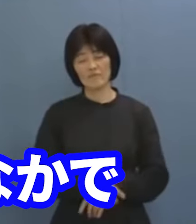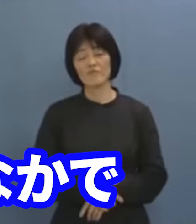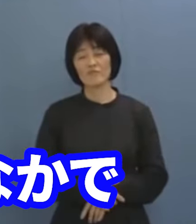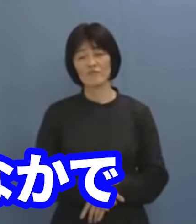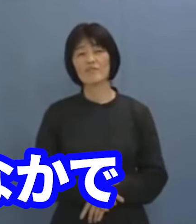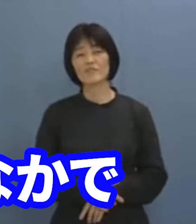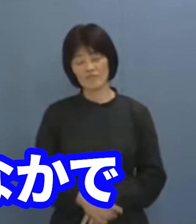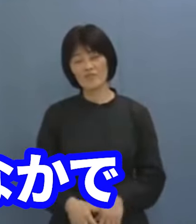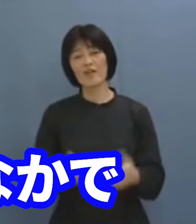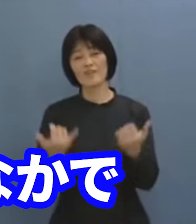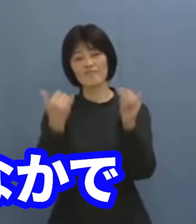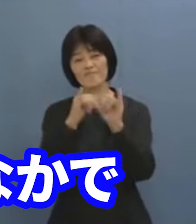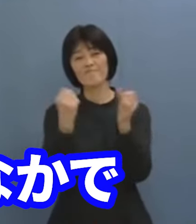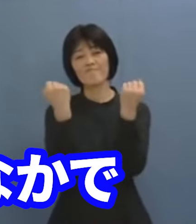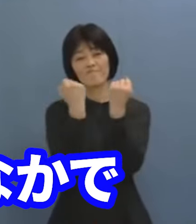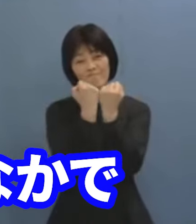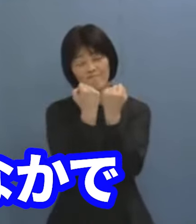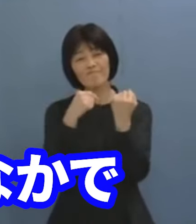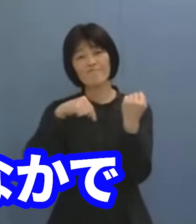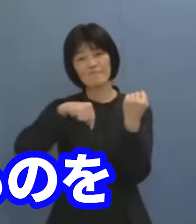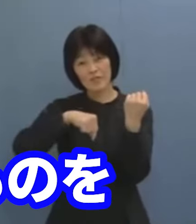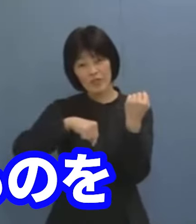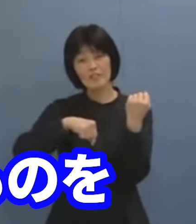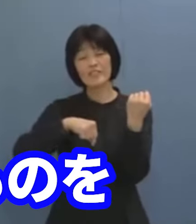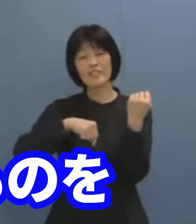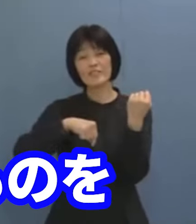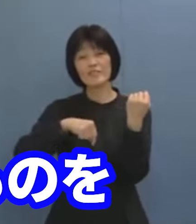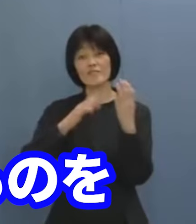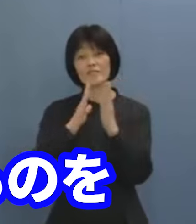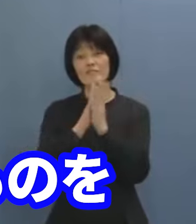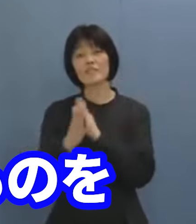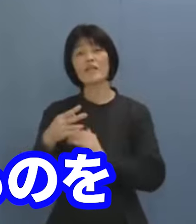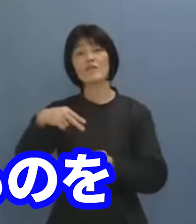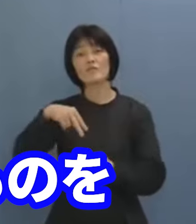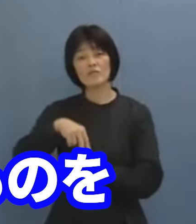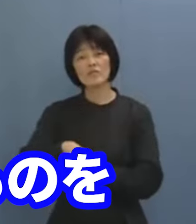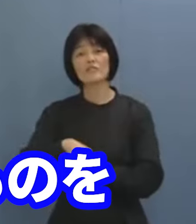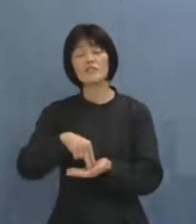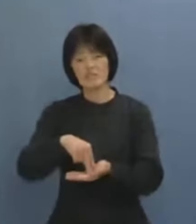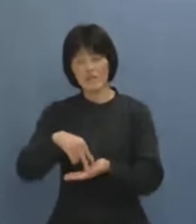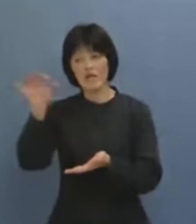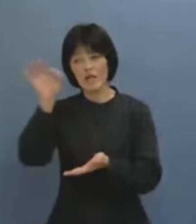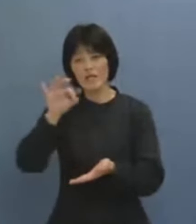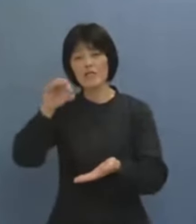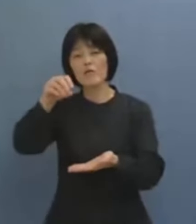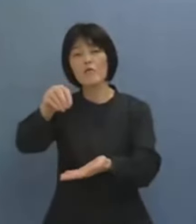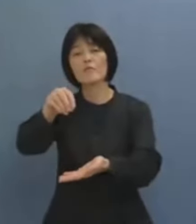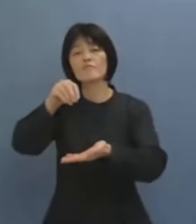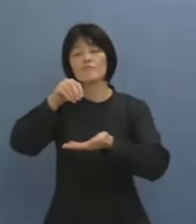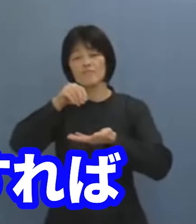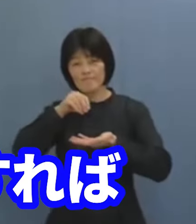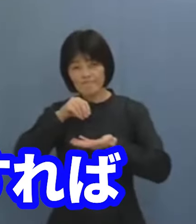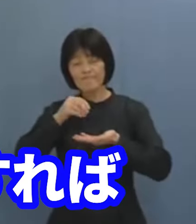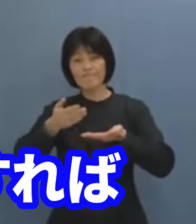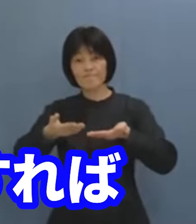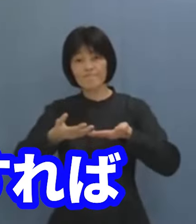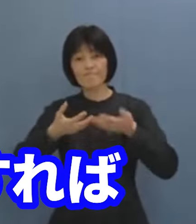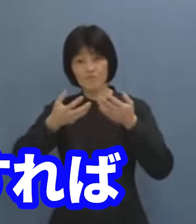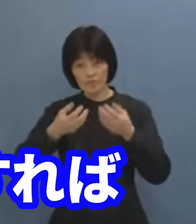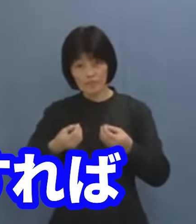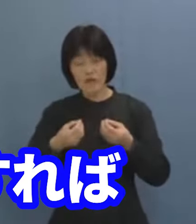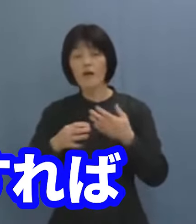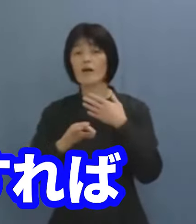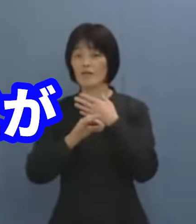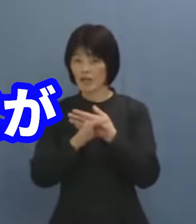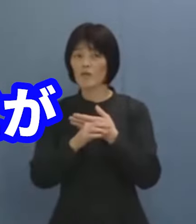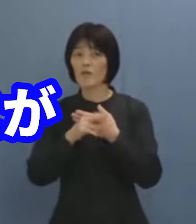った中で、県として受領したというものを、まあ、個人として例えば食べ物であ